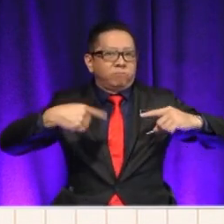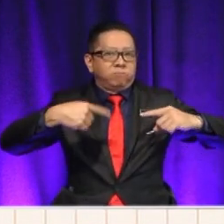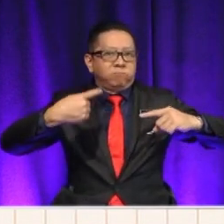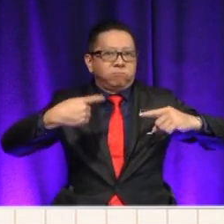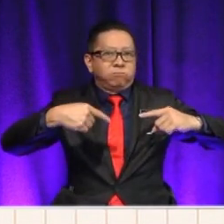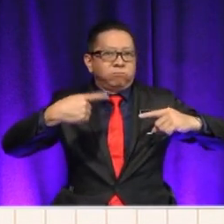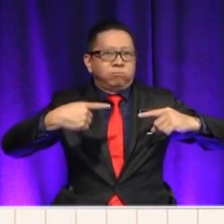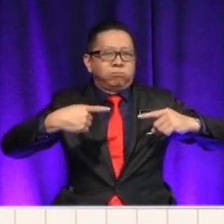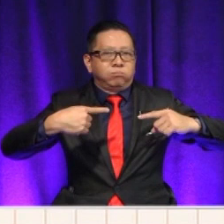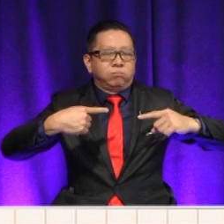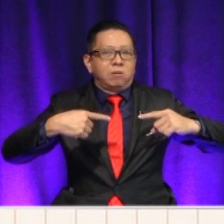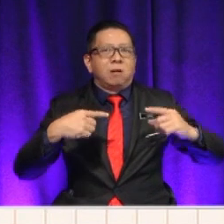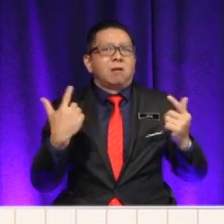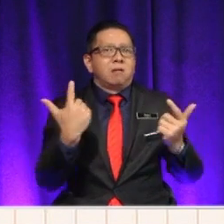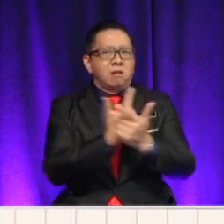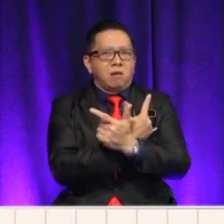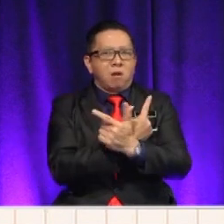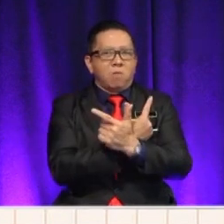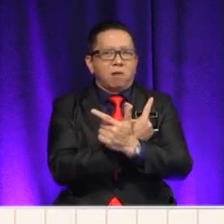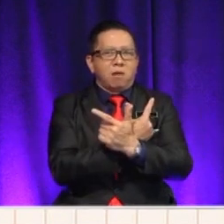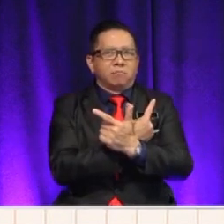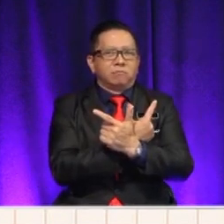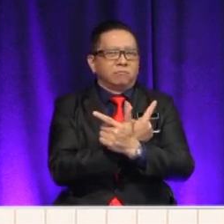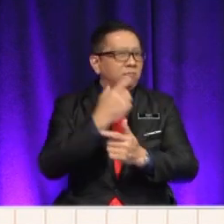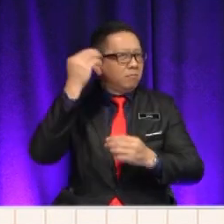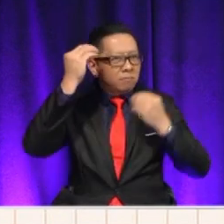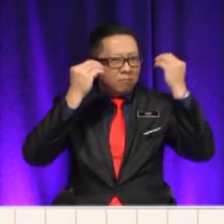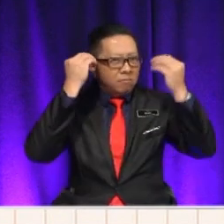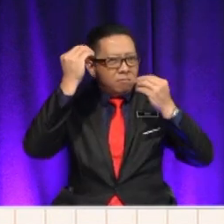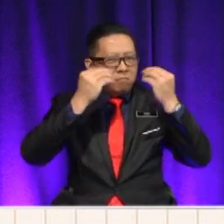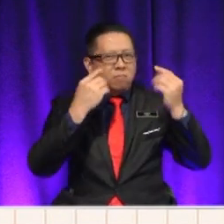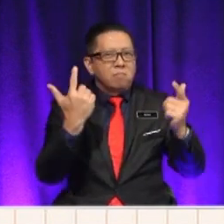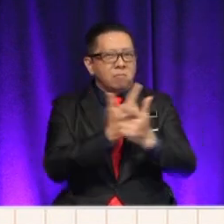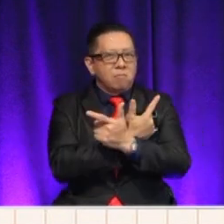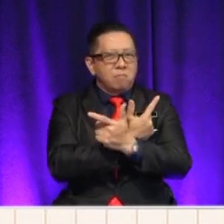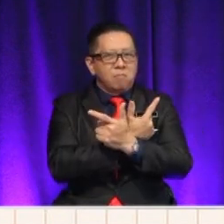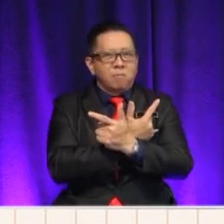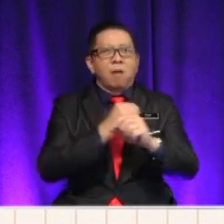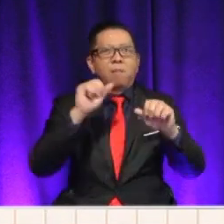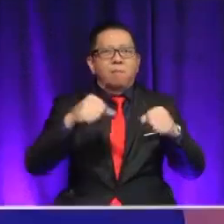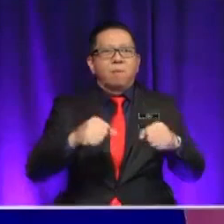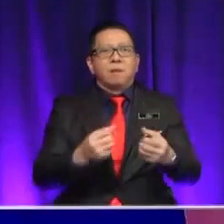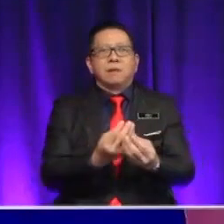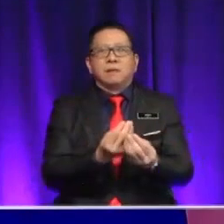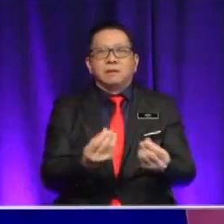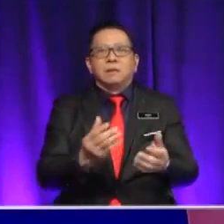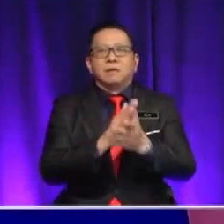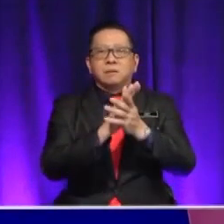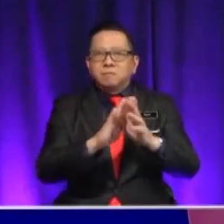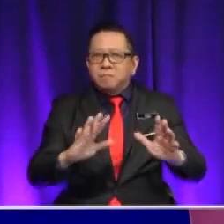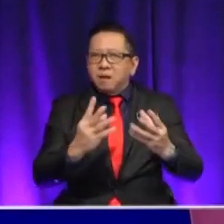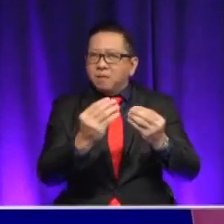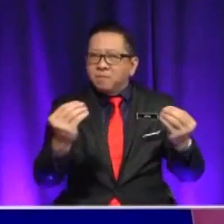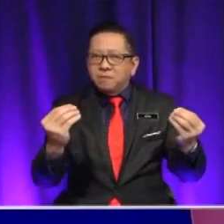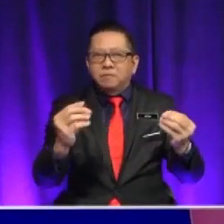sekiranya ada persengketaan, perbezaan pendapat, okey, boleh diselesaikan. Jadi kita dapat apa, menjadi jati diri kita